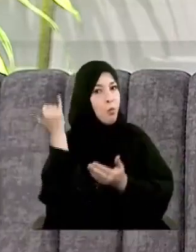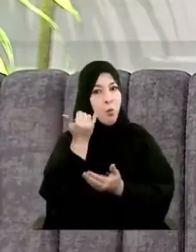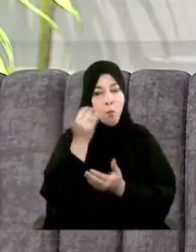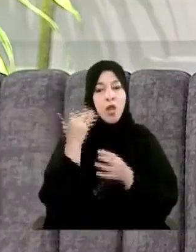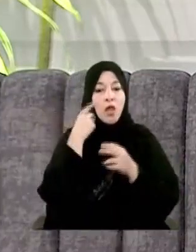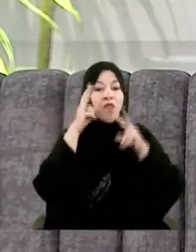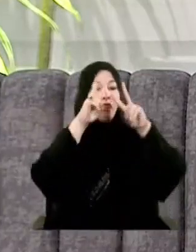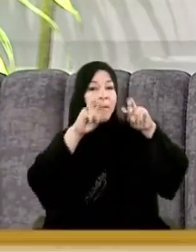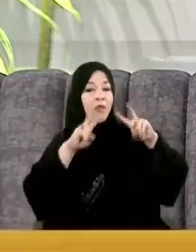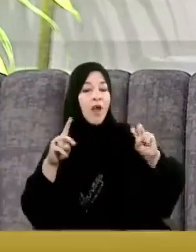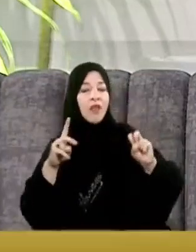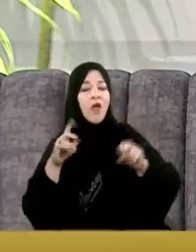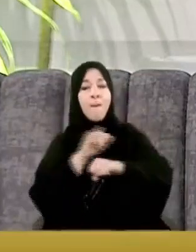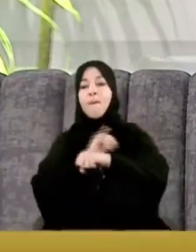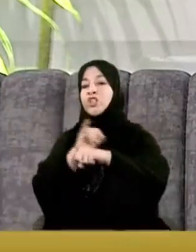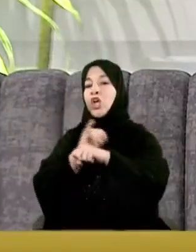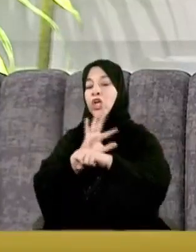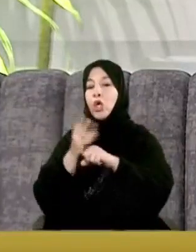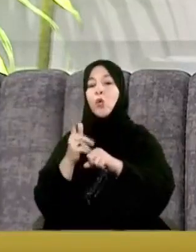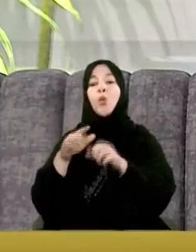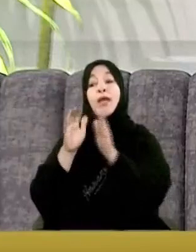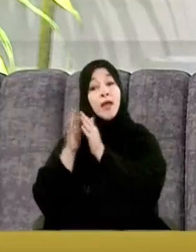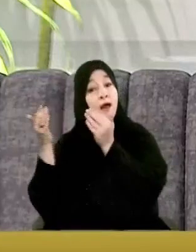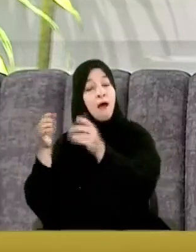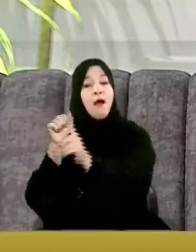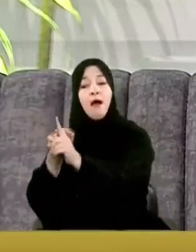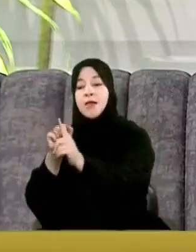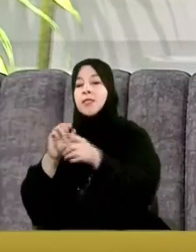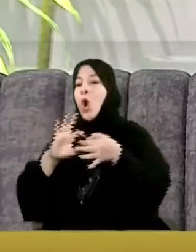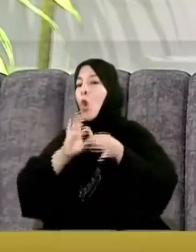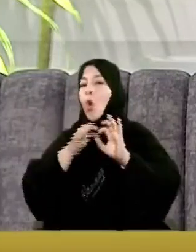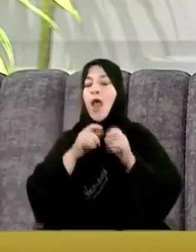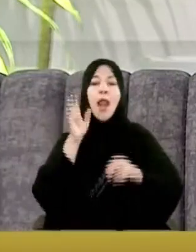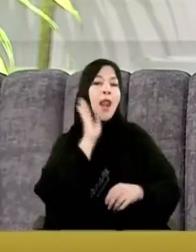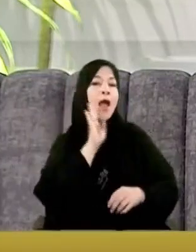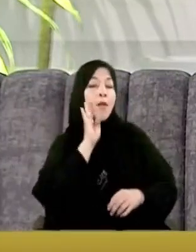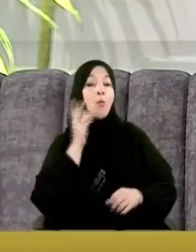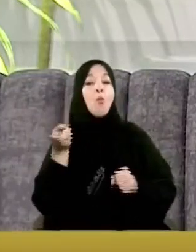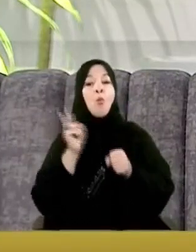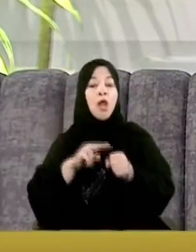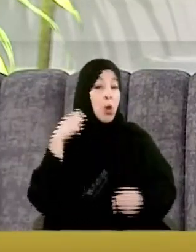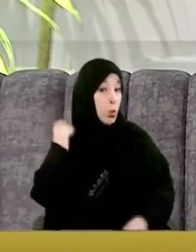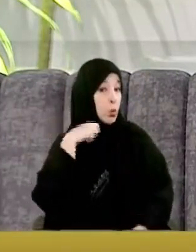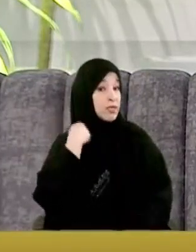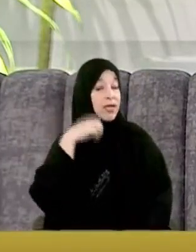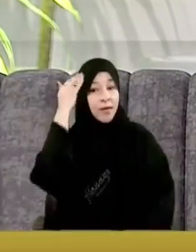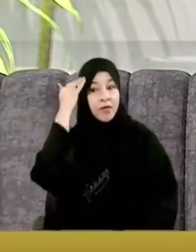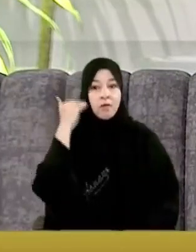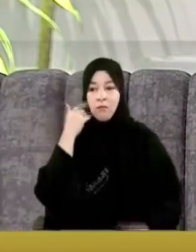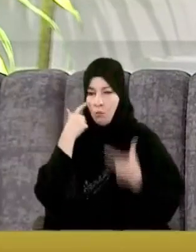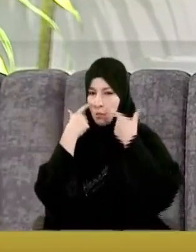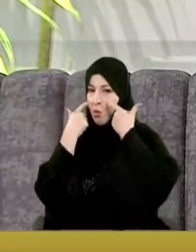العلمي والأولمبيات العلمية، ممثلا بدائرة الابتكار والأولمبيات العلمية، وبتوجيهات من معالي الوزيرة الموقرة